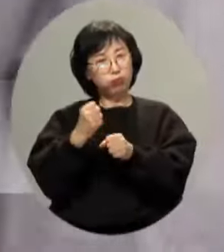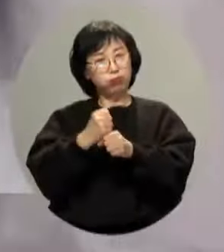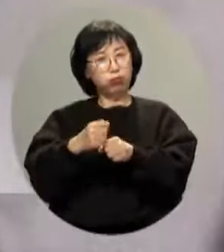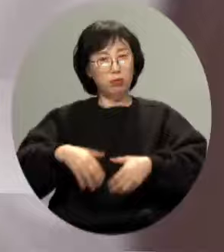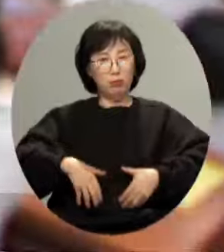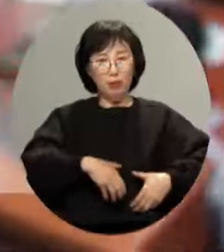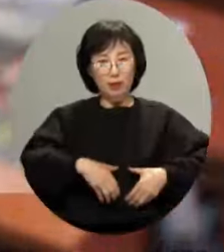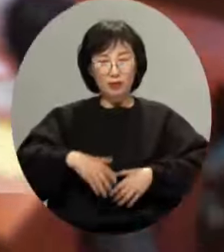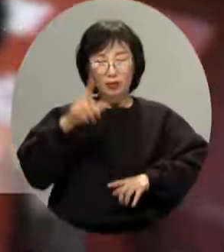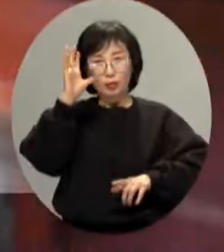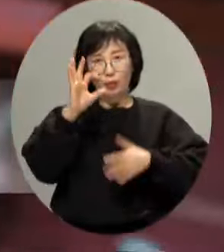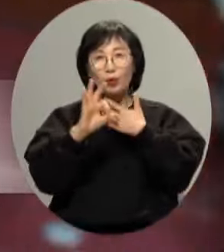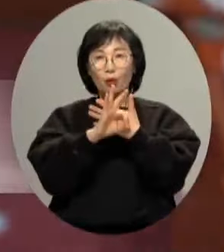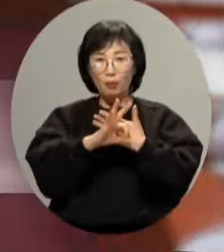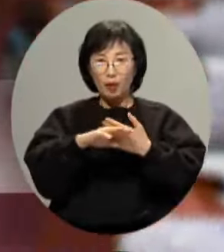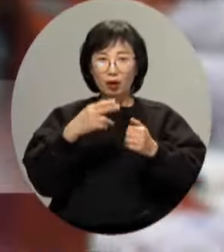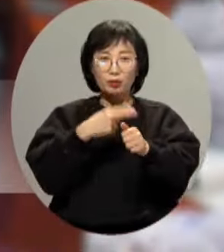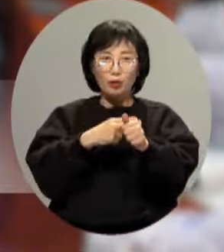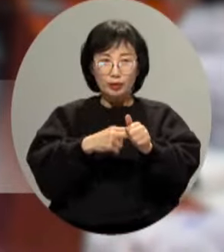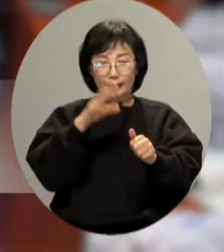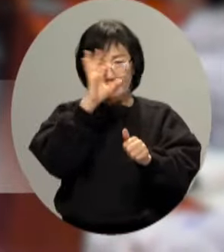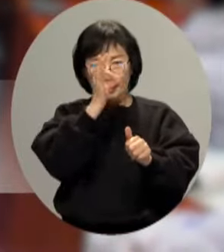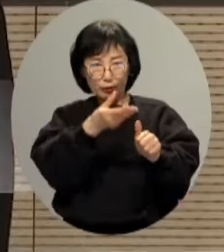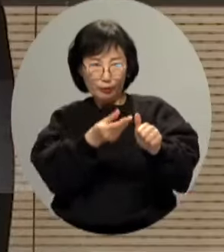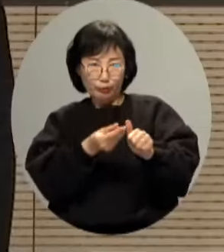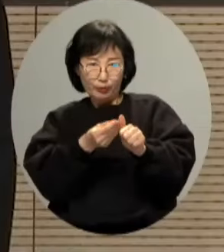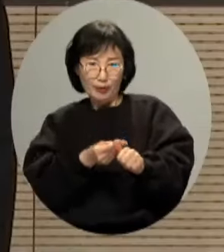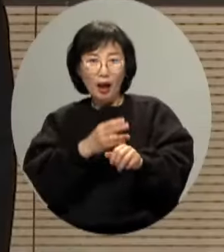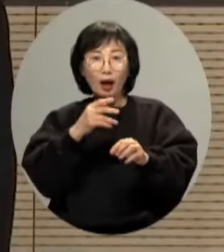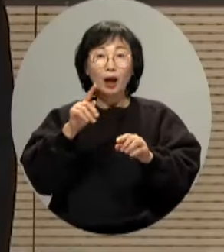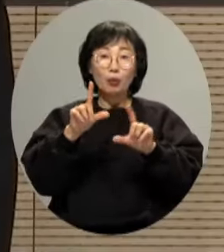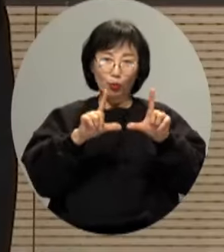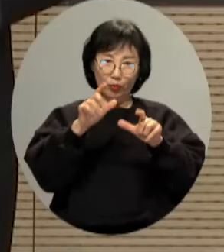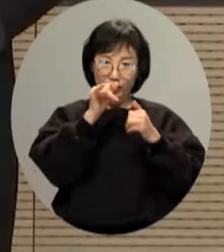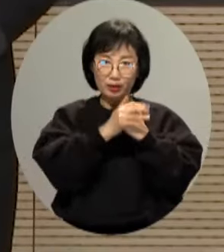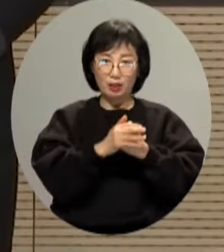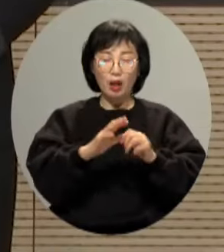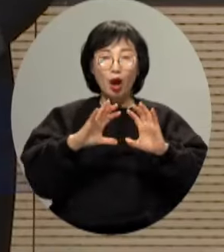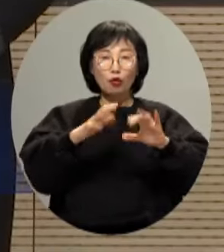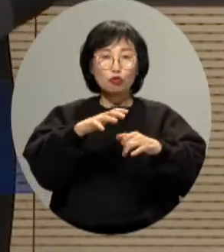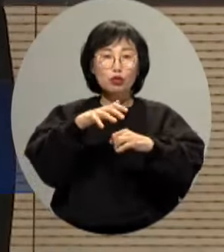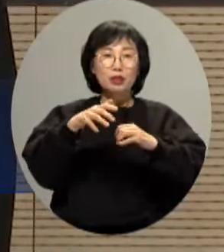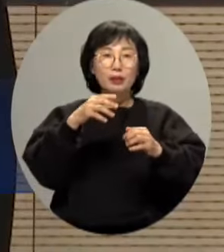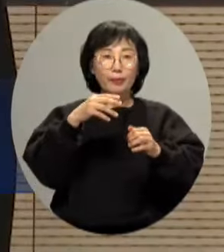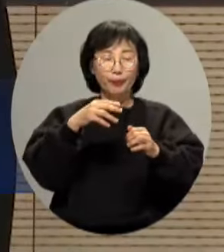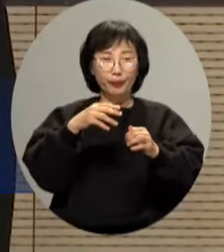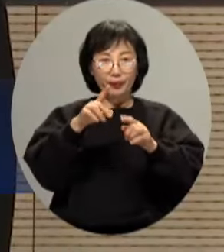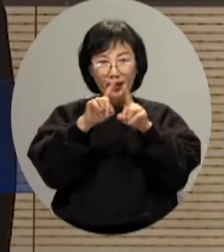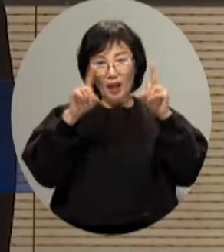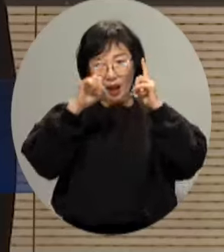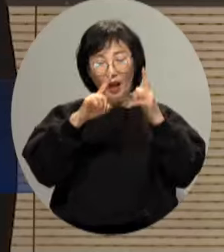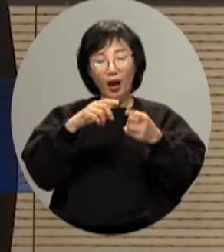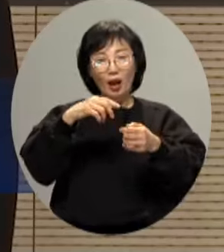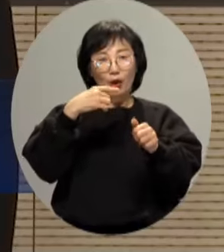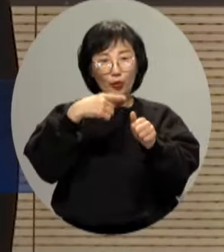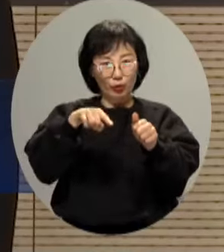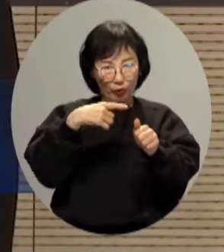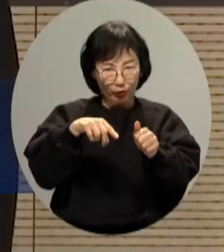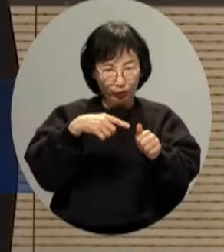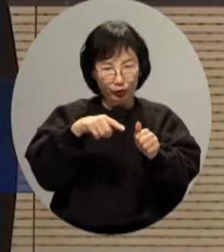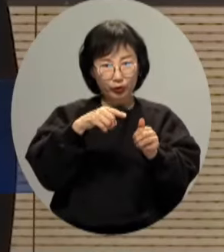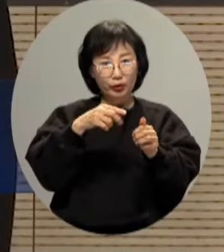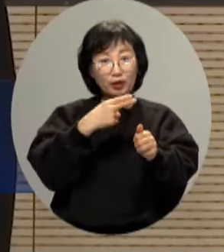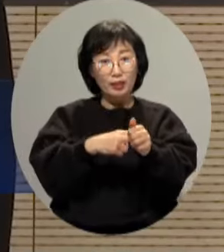서둘러 교수 증원을 추진하고 나서는 모양새입니다. 국립대 병원 교수 정원을 2027년까지